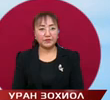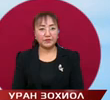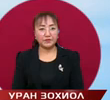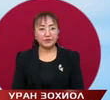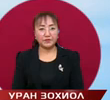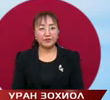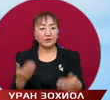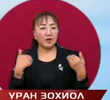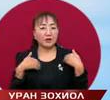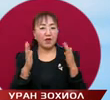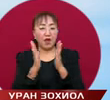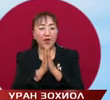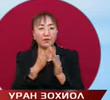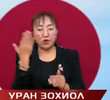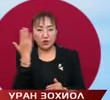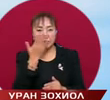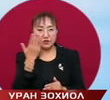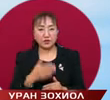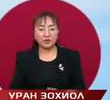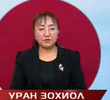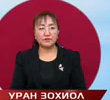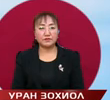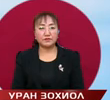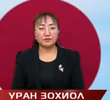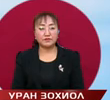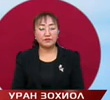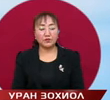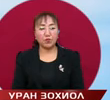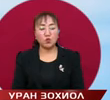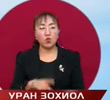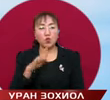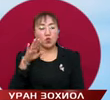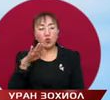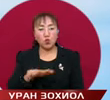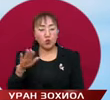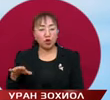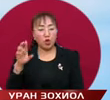За багштайгаа хамтдаа уншъя. Хүүхдийн бор өгүүлэг.